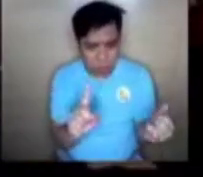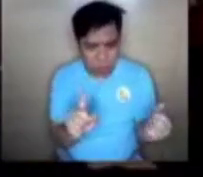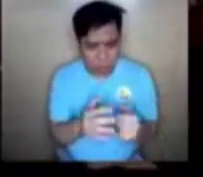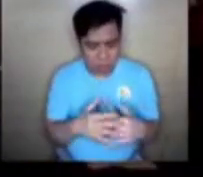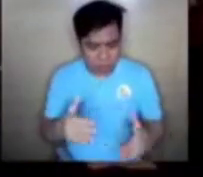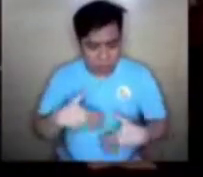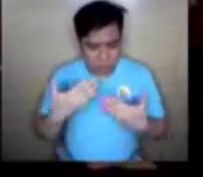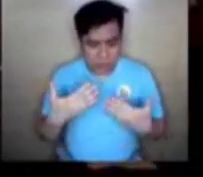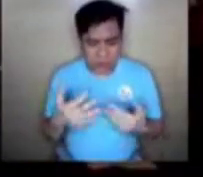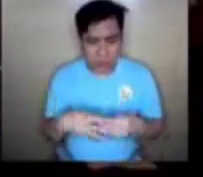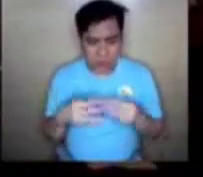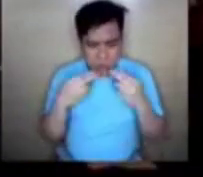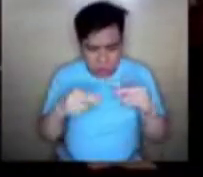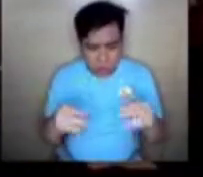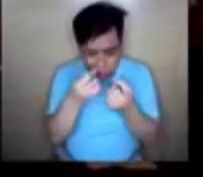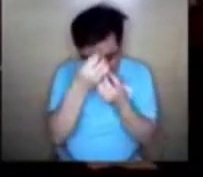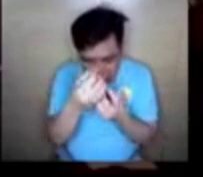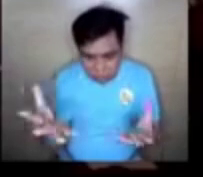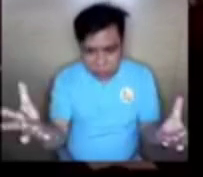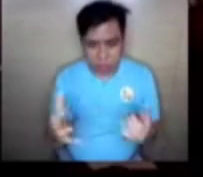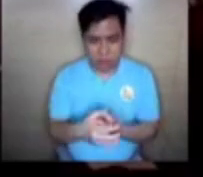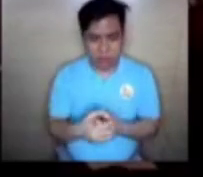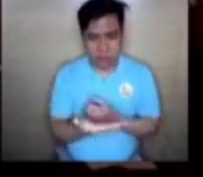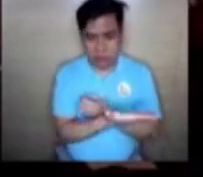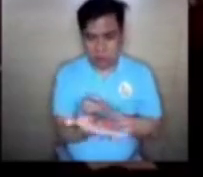napakasaya kong iulat sa inyo na nitong linggo lang,